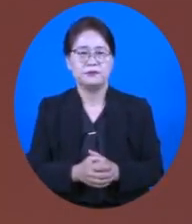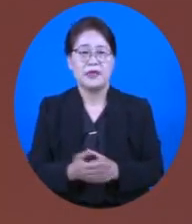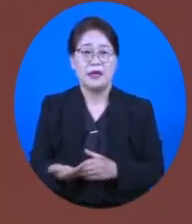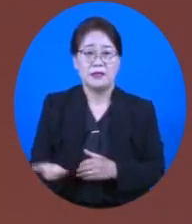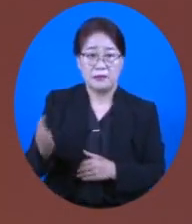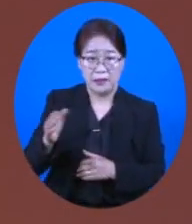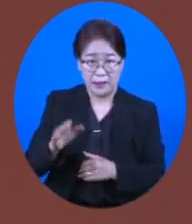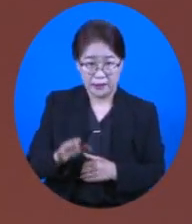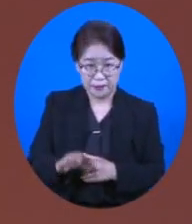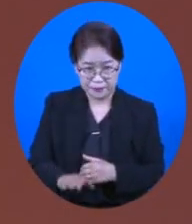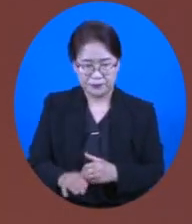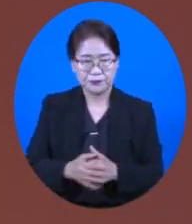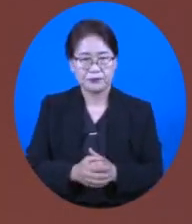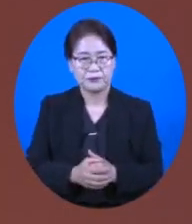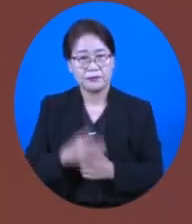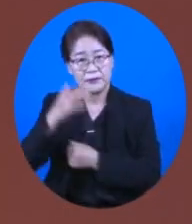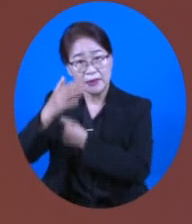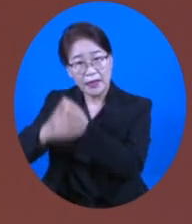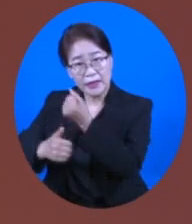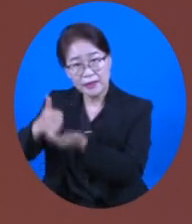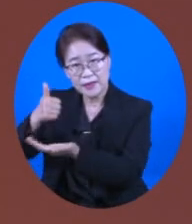그런데요, 하나님은